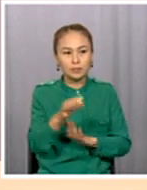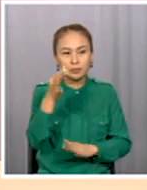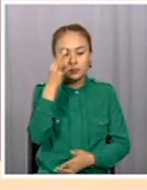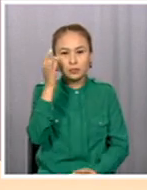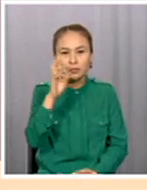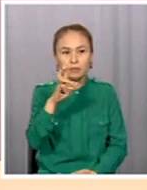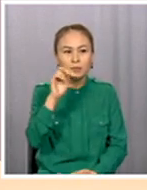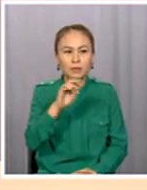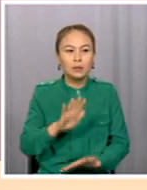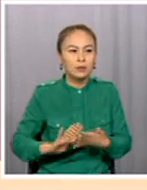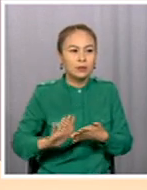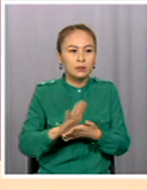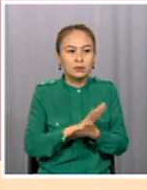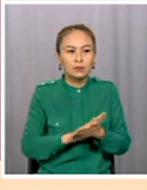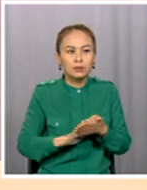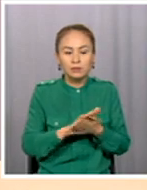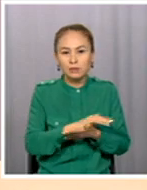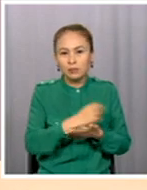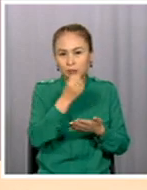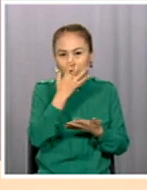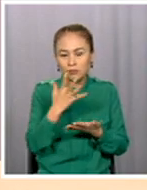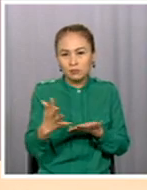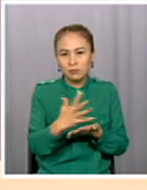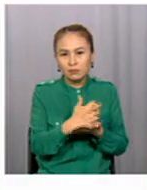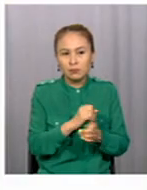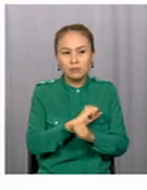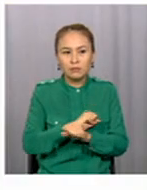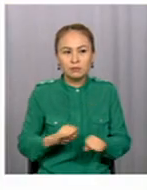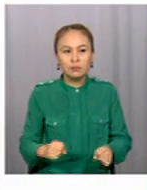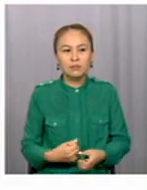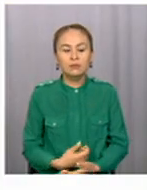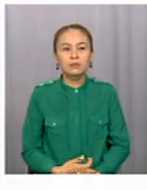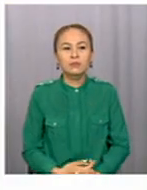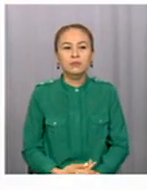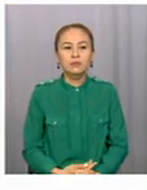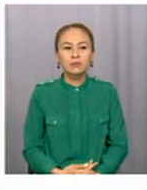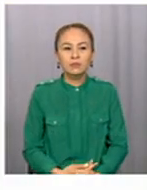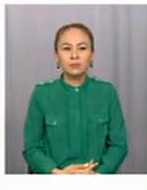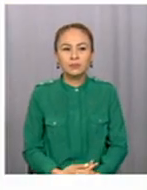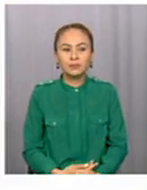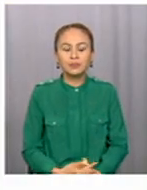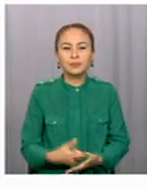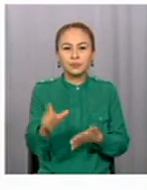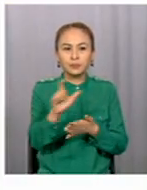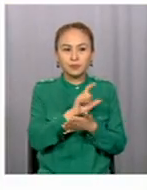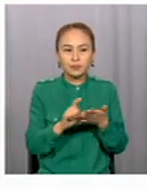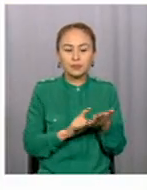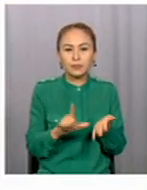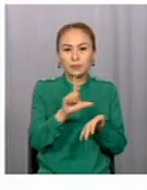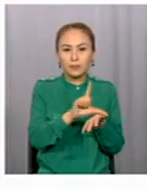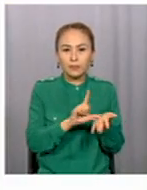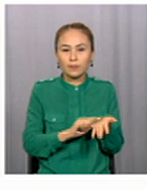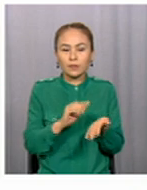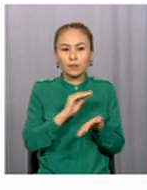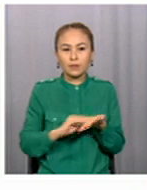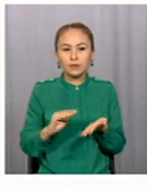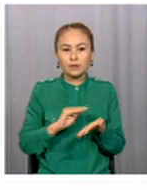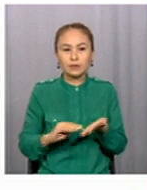тәтті бал, еш қашанда гүлдізбе. Оқушылар, өлеңді көшеріп жазамыз.